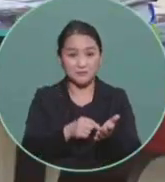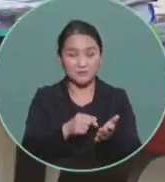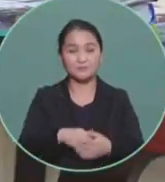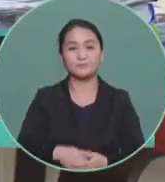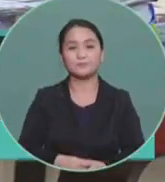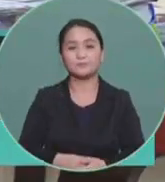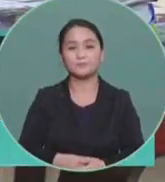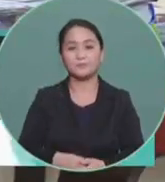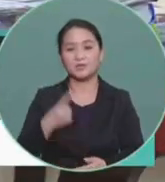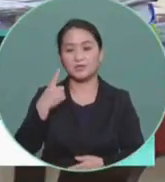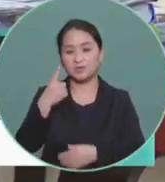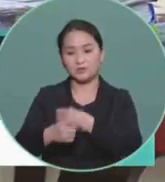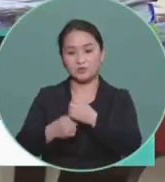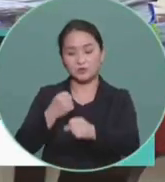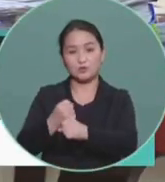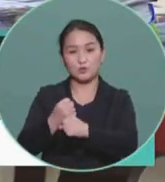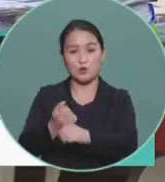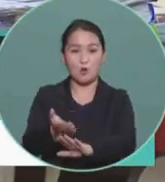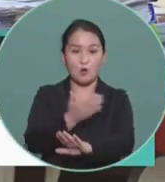Төрөөжлийн